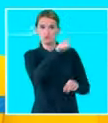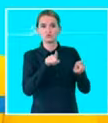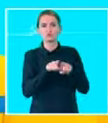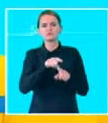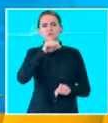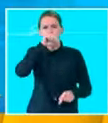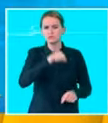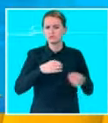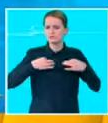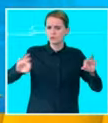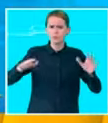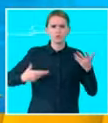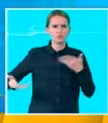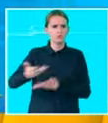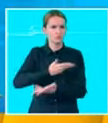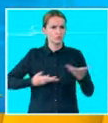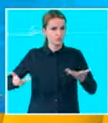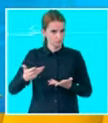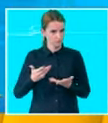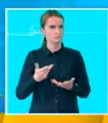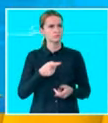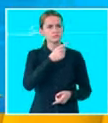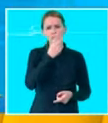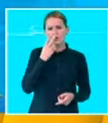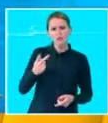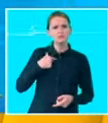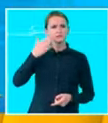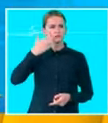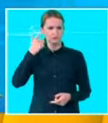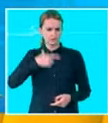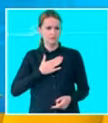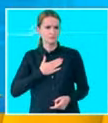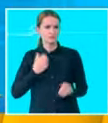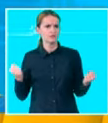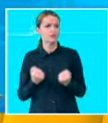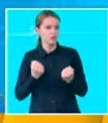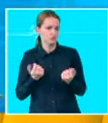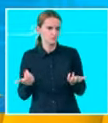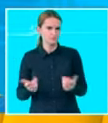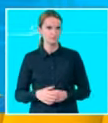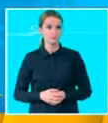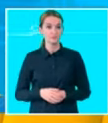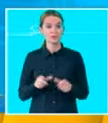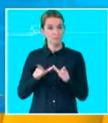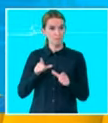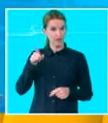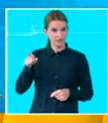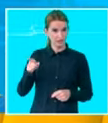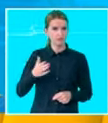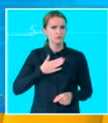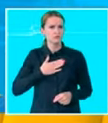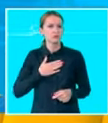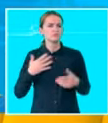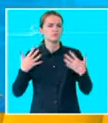Сега, Мария, вие имате толкова много обществени роли, че вероятно ще ми е трудно да ги изборя, но една от тези обществени публични роли,